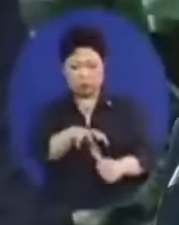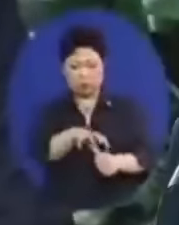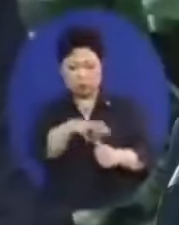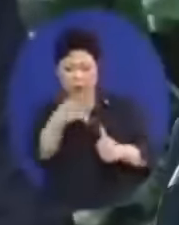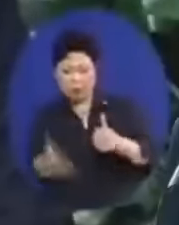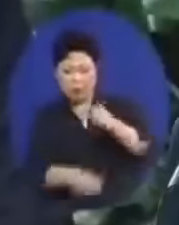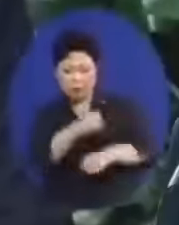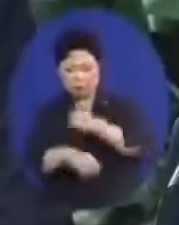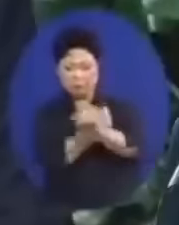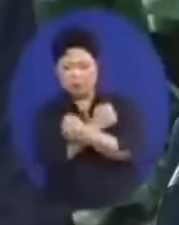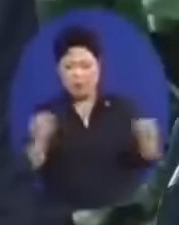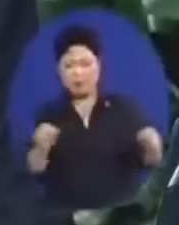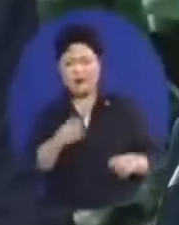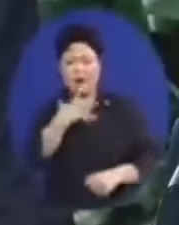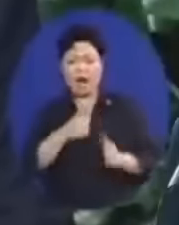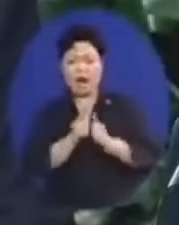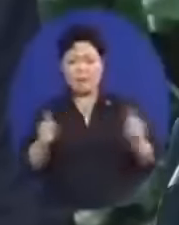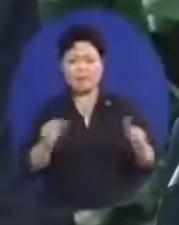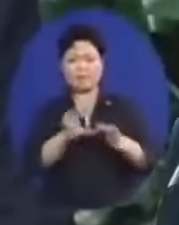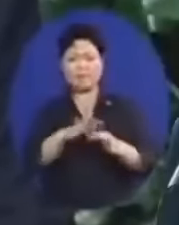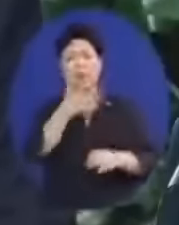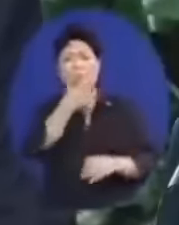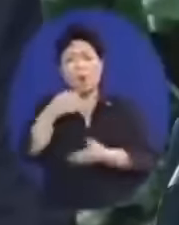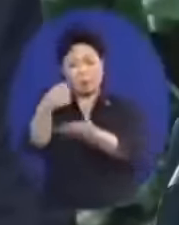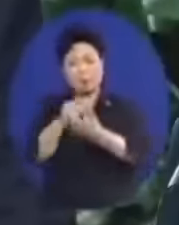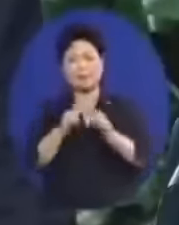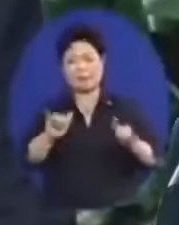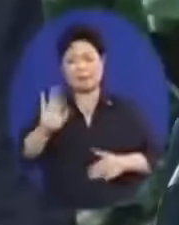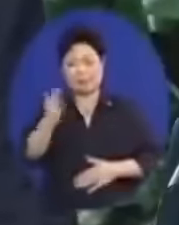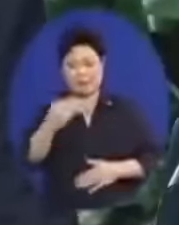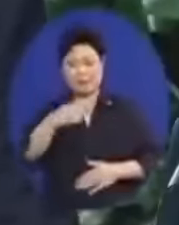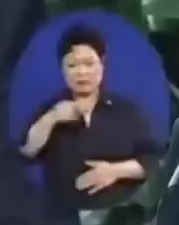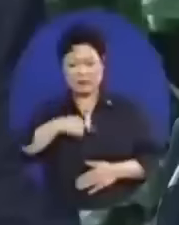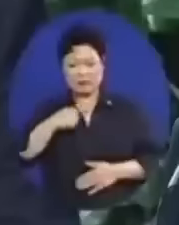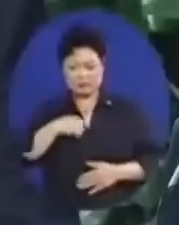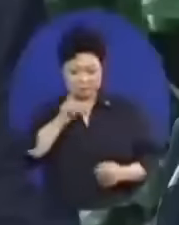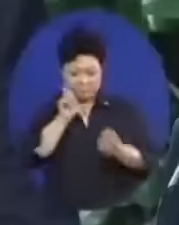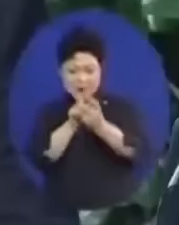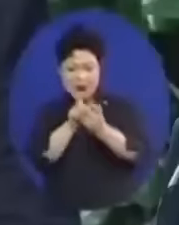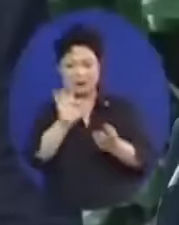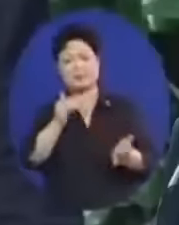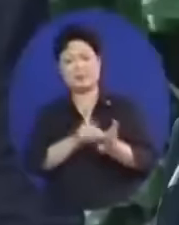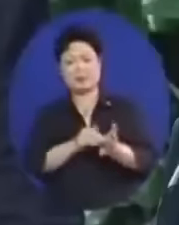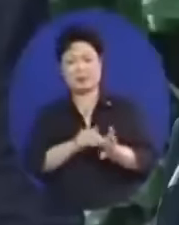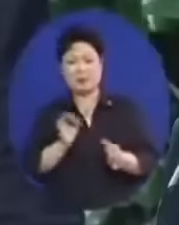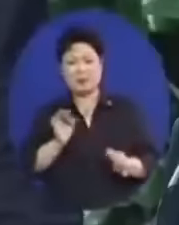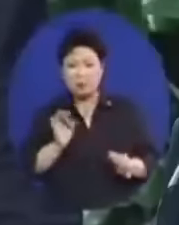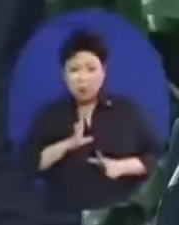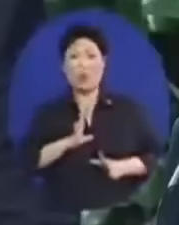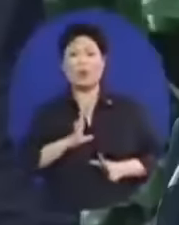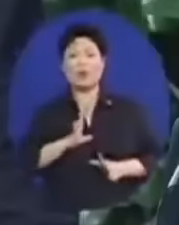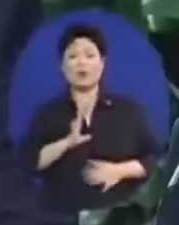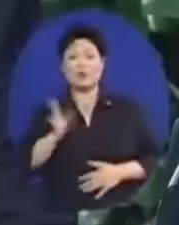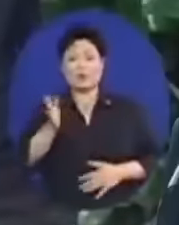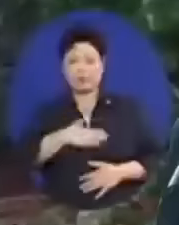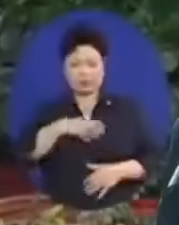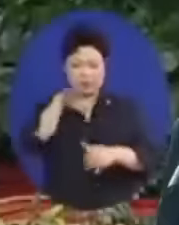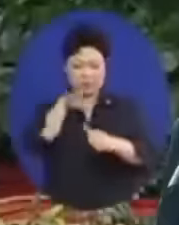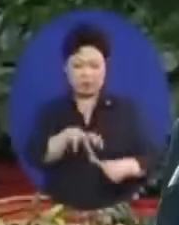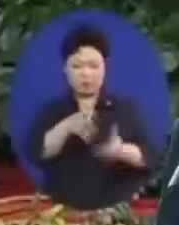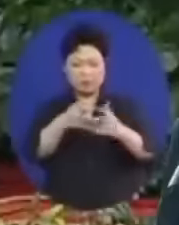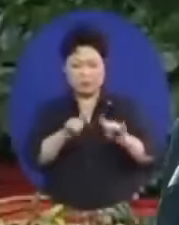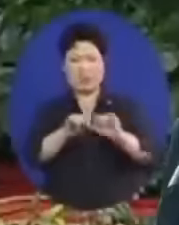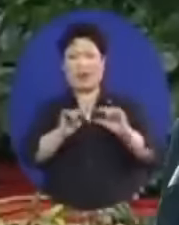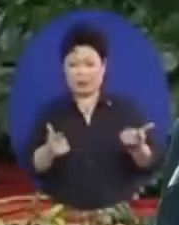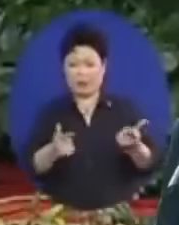해방을 받고 아브라함의 복을 받은 사람이 된 자기를 발견하게 되는 것입니다. 놀랍게도 나는 저주받은 사람이